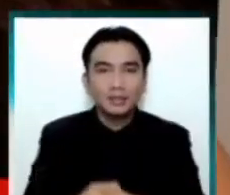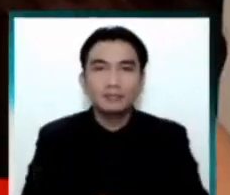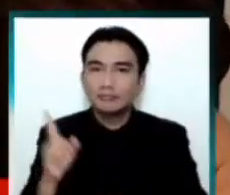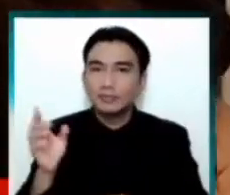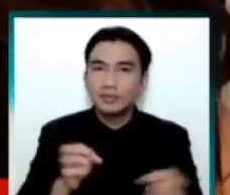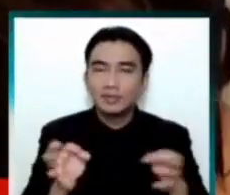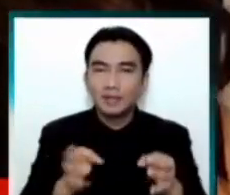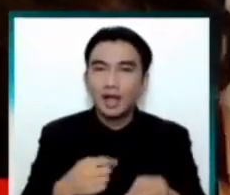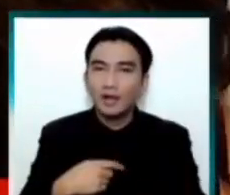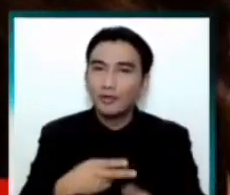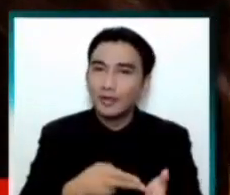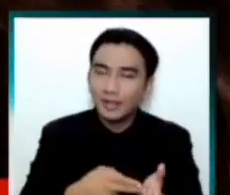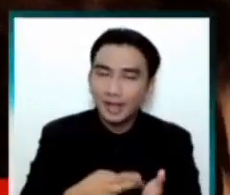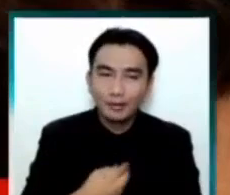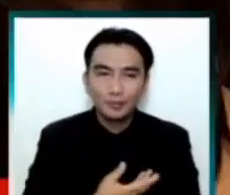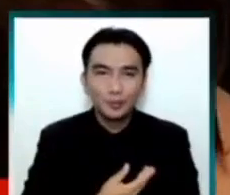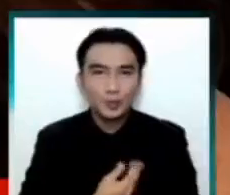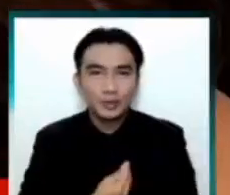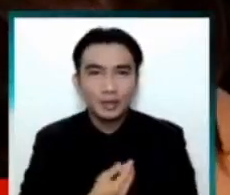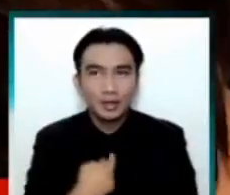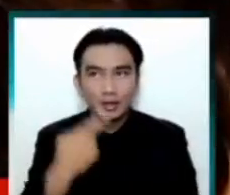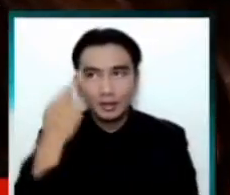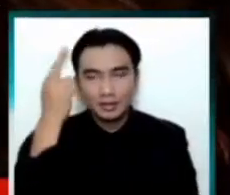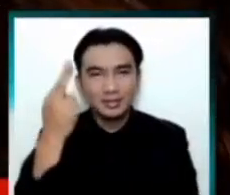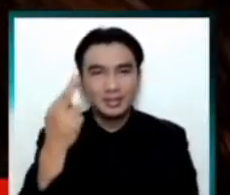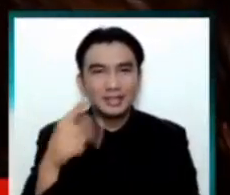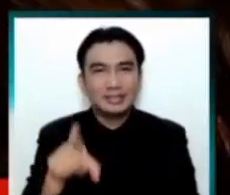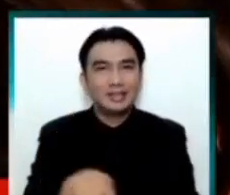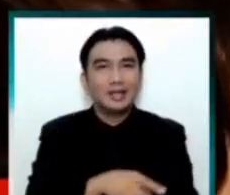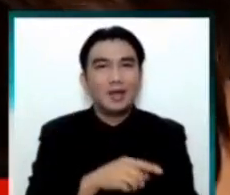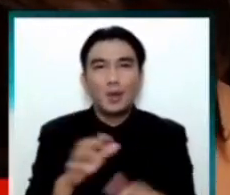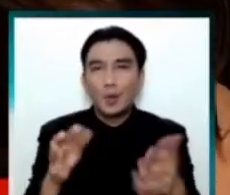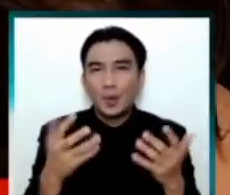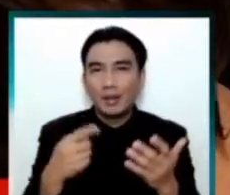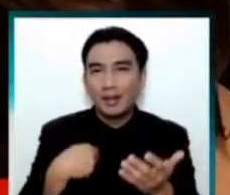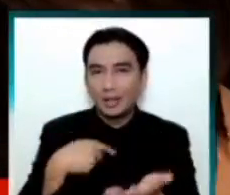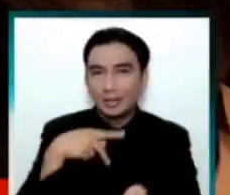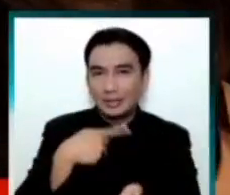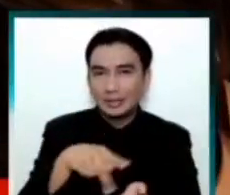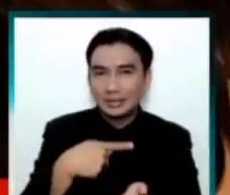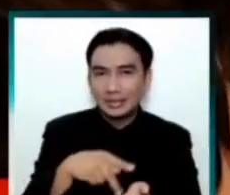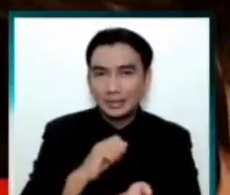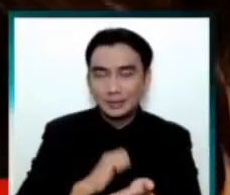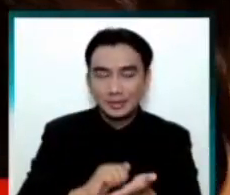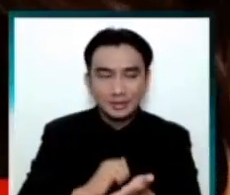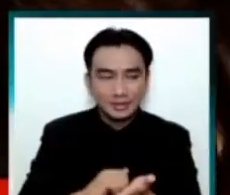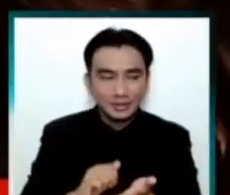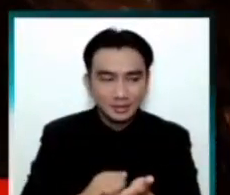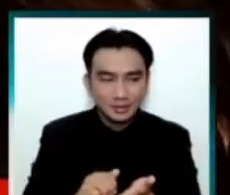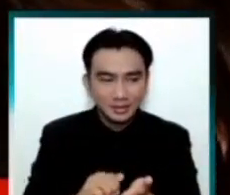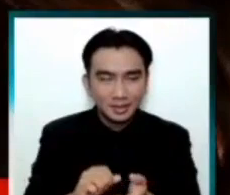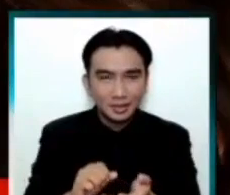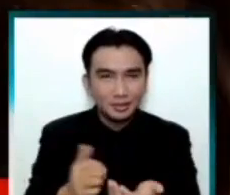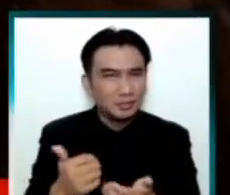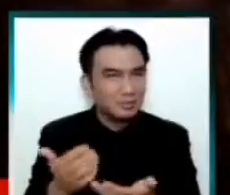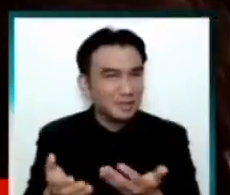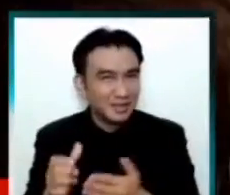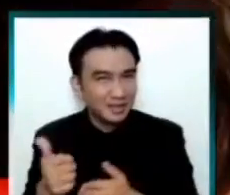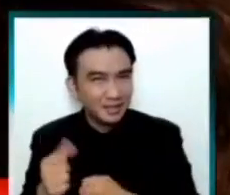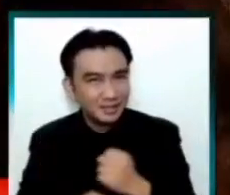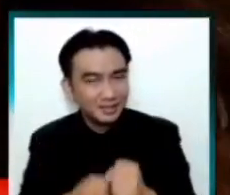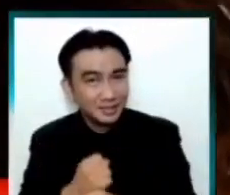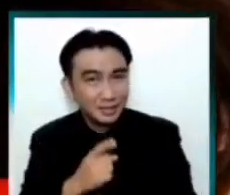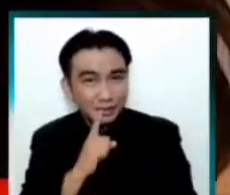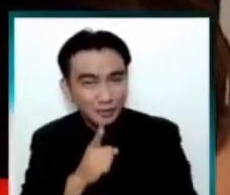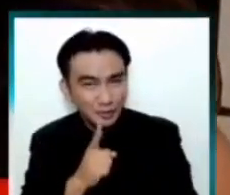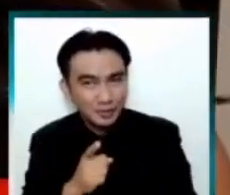kasi na-realize ko ang tagal ko na talagang hindi sumasayaw. So, parang mga 10 years ago na yung totoong prod. Pero si Alden is